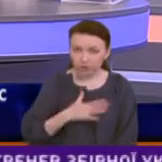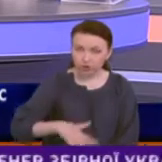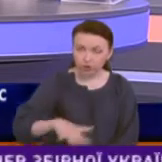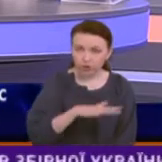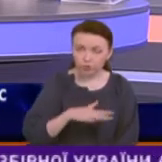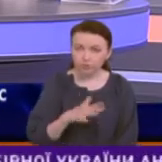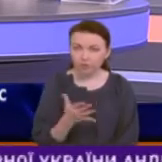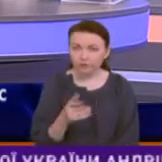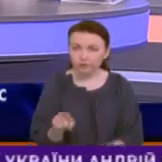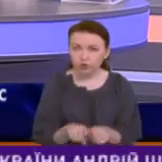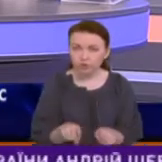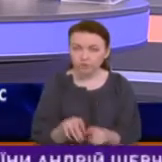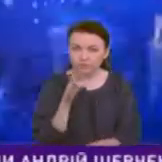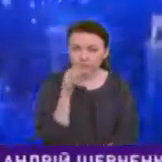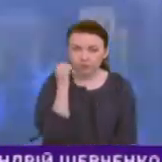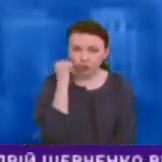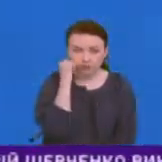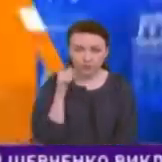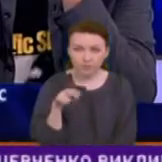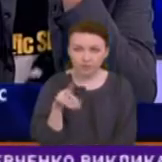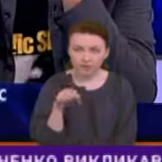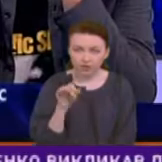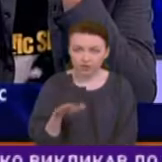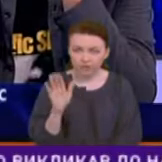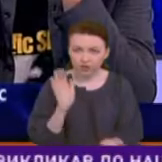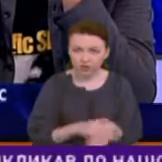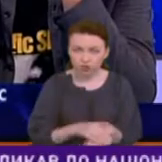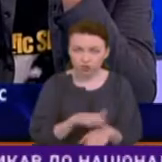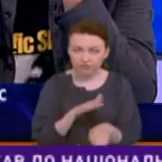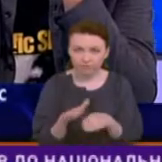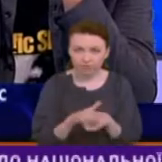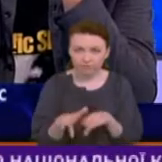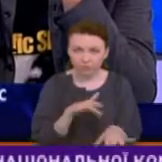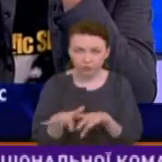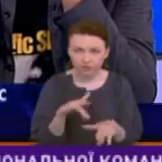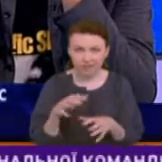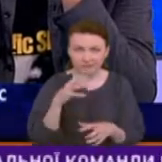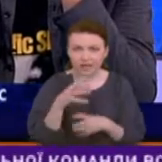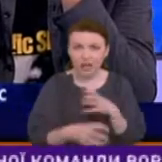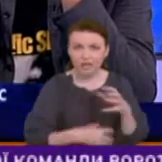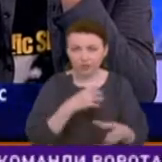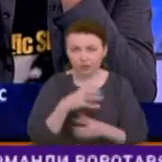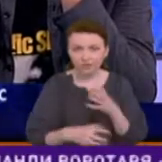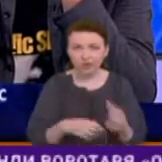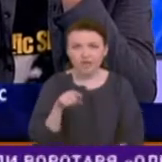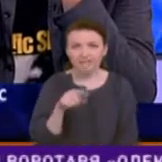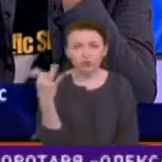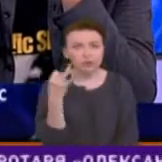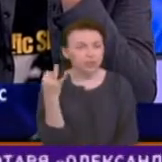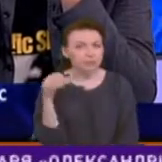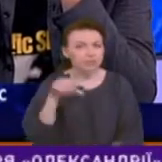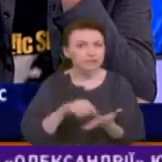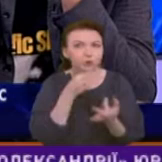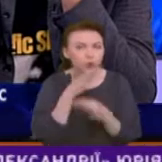территории. В то же самое время Московский патриархат, он фактически выполняет функции Вселенского, потому что его интересы, он представлен